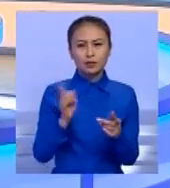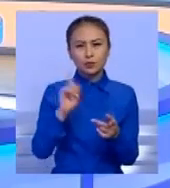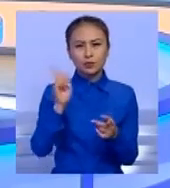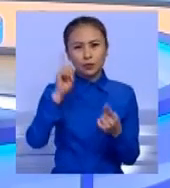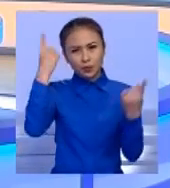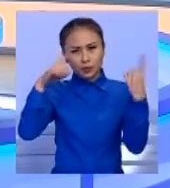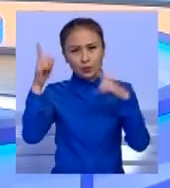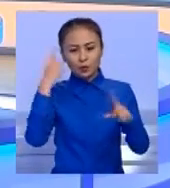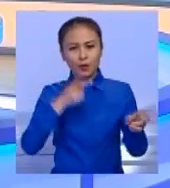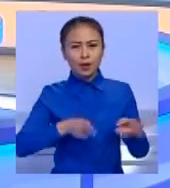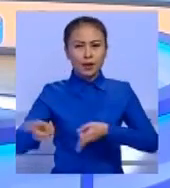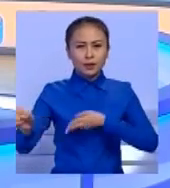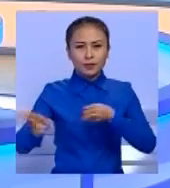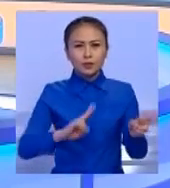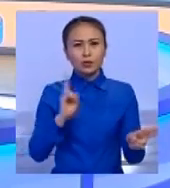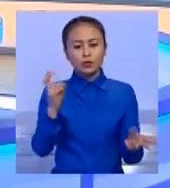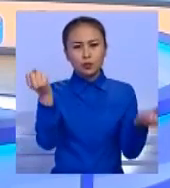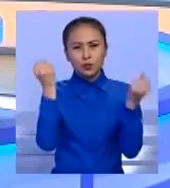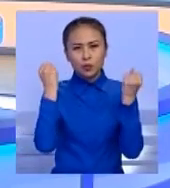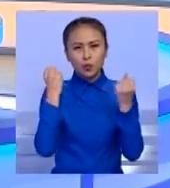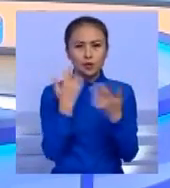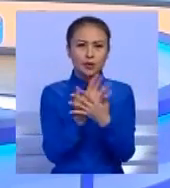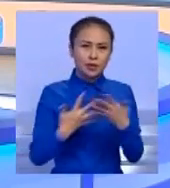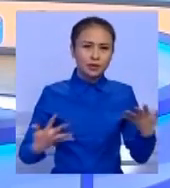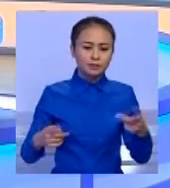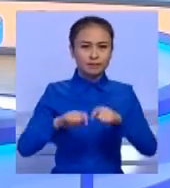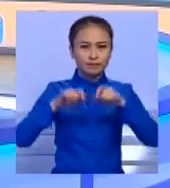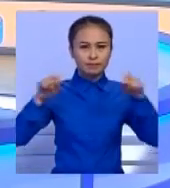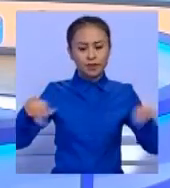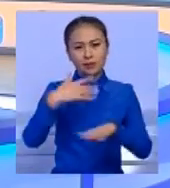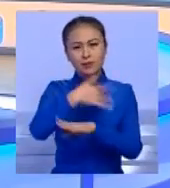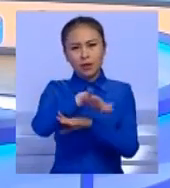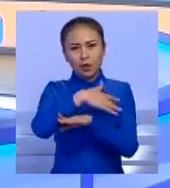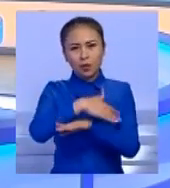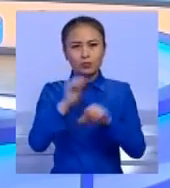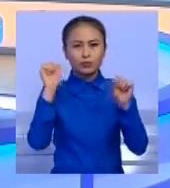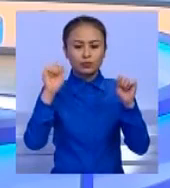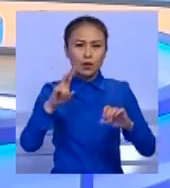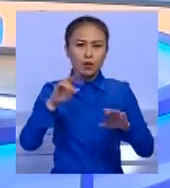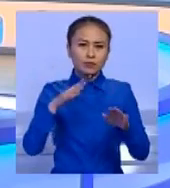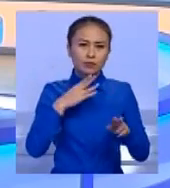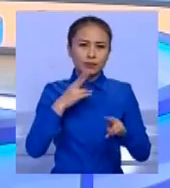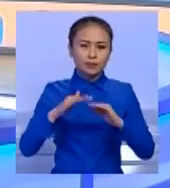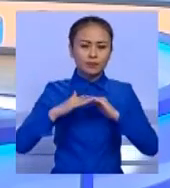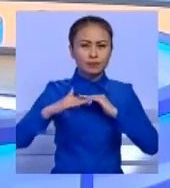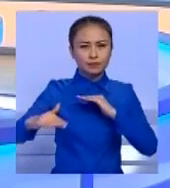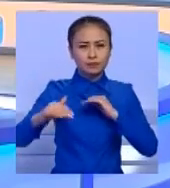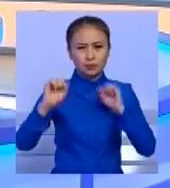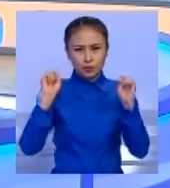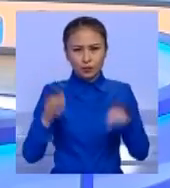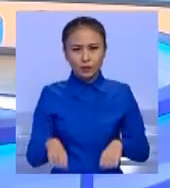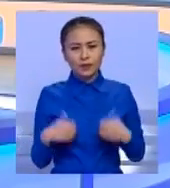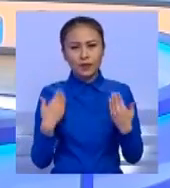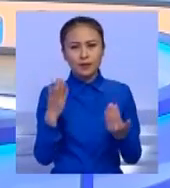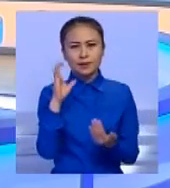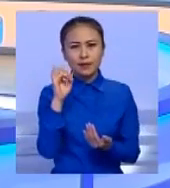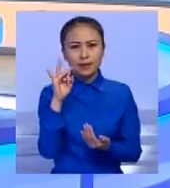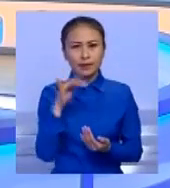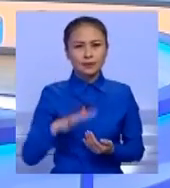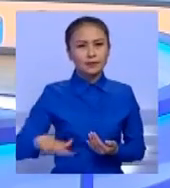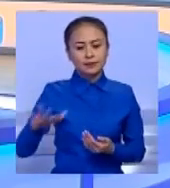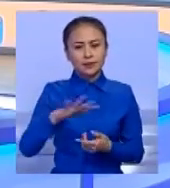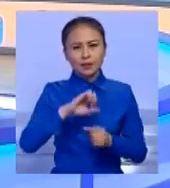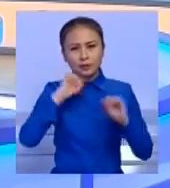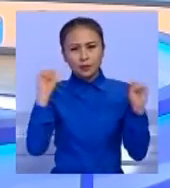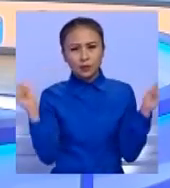Ал конькиді сергеткендерге спорт кешендері мен ашық аспан астындағы мұз айдындары қызмет көрсетеді. Сонымен қатар Сарыарқаның